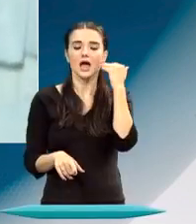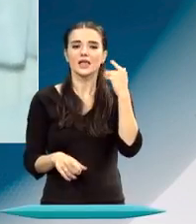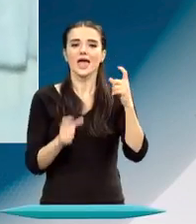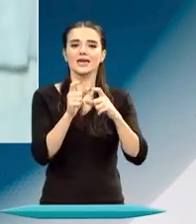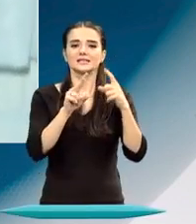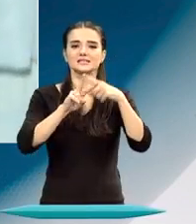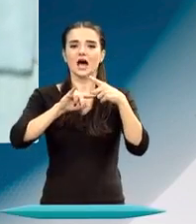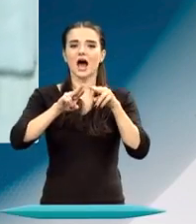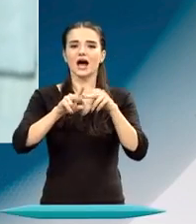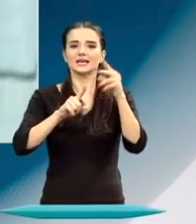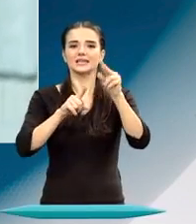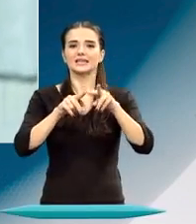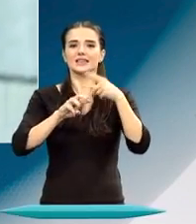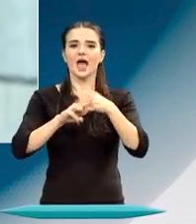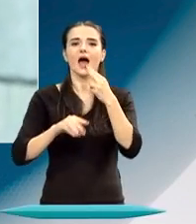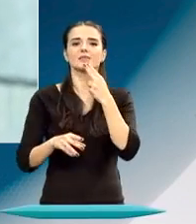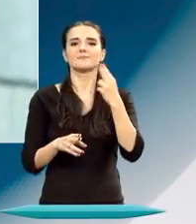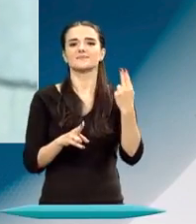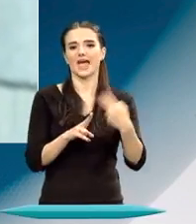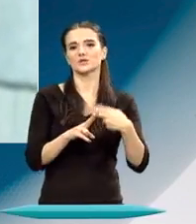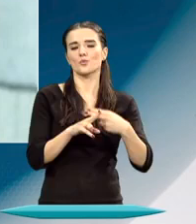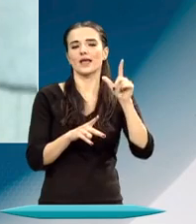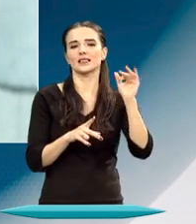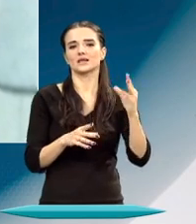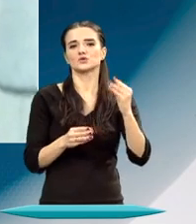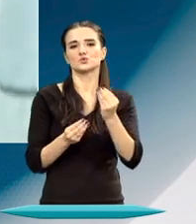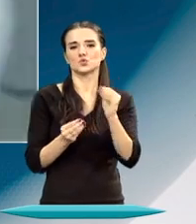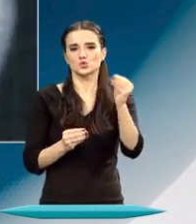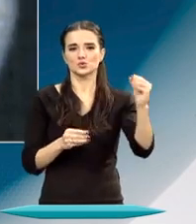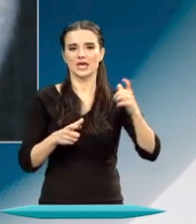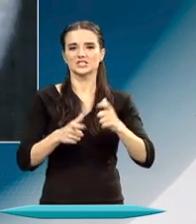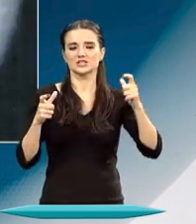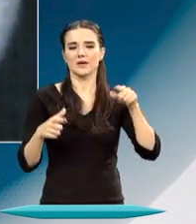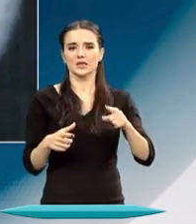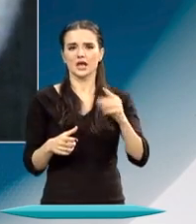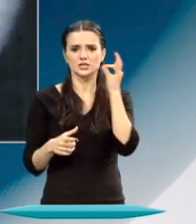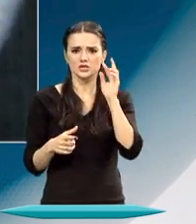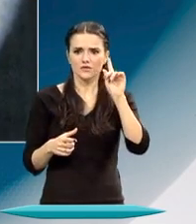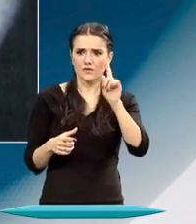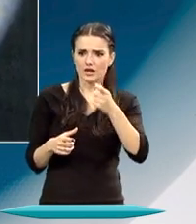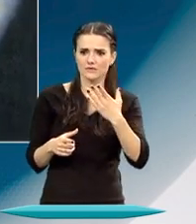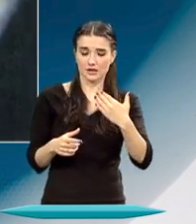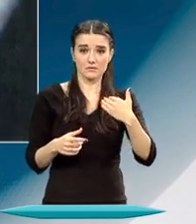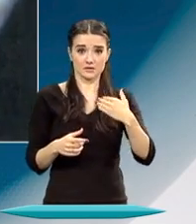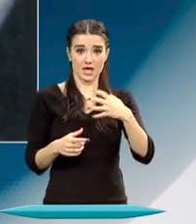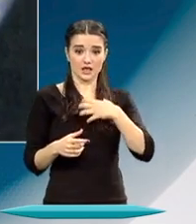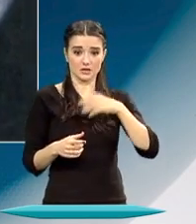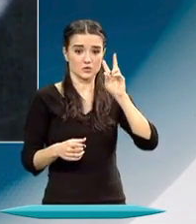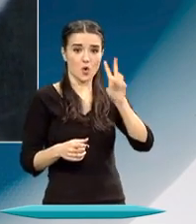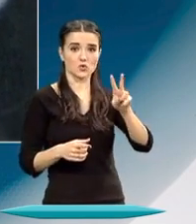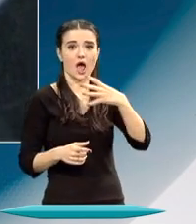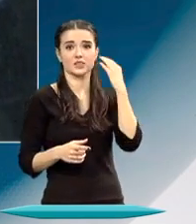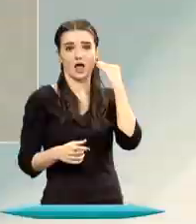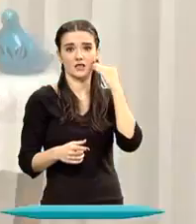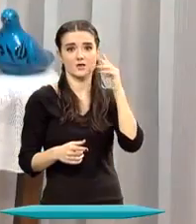Anneanne Sakine Hanım tecrübelidir çocuk yetiştirmekte. Kimse görmese de o görmüştür Baha'nın